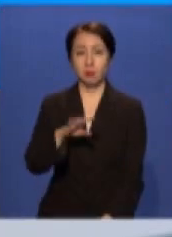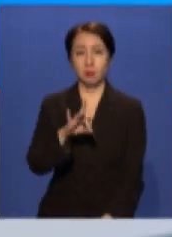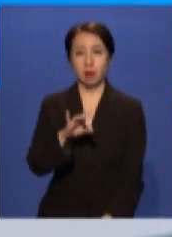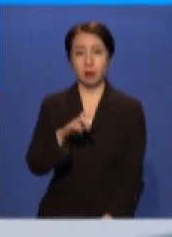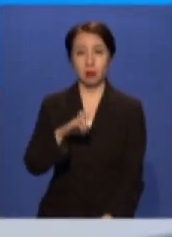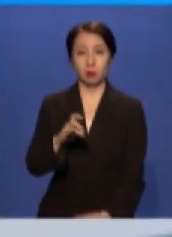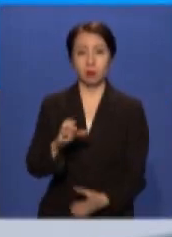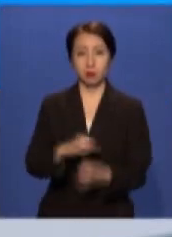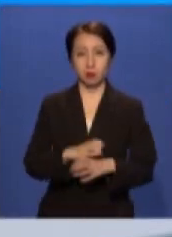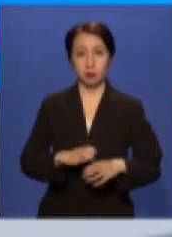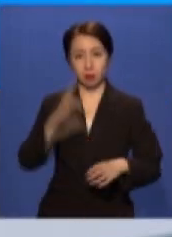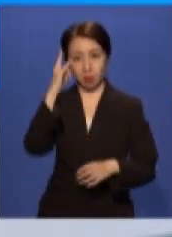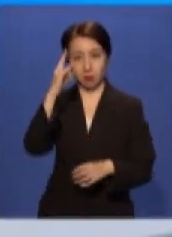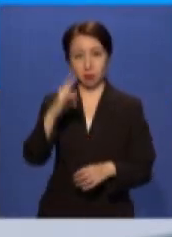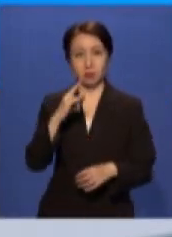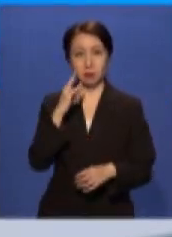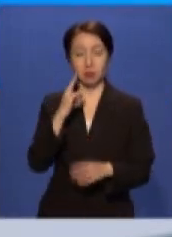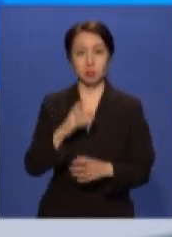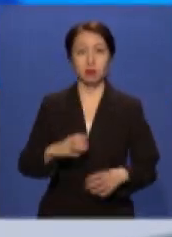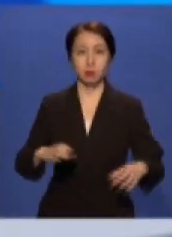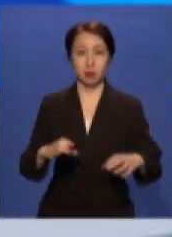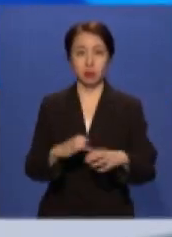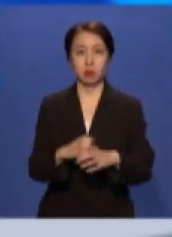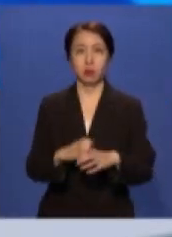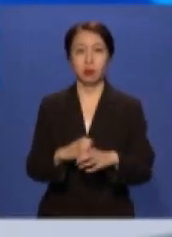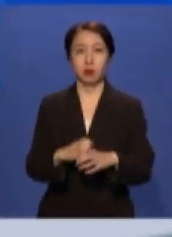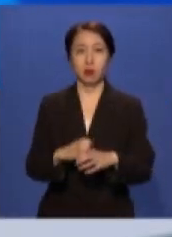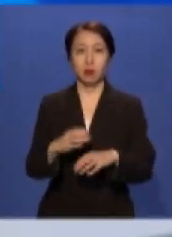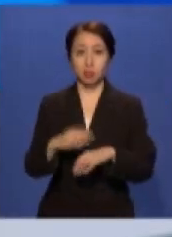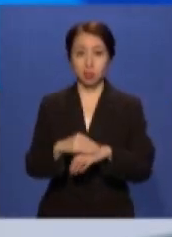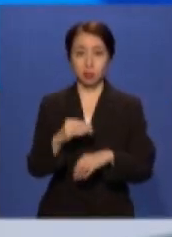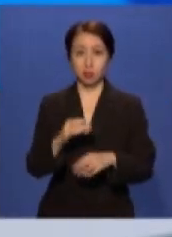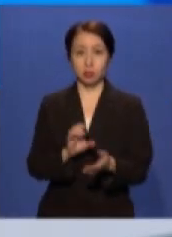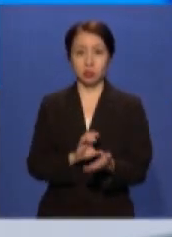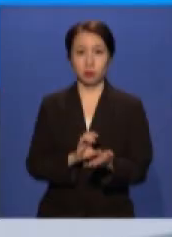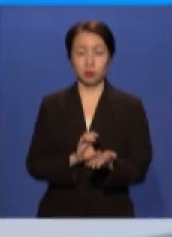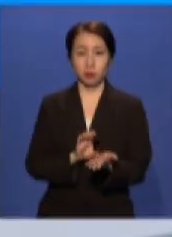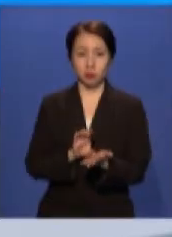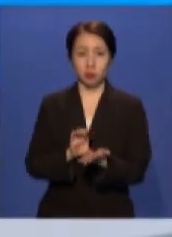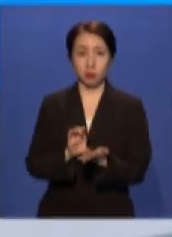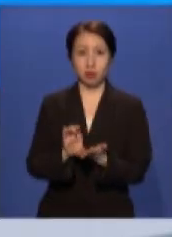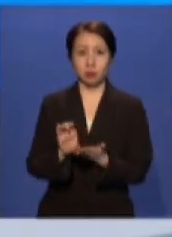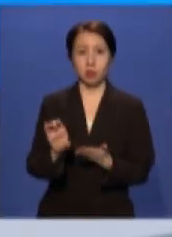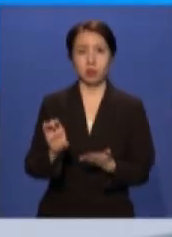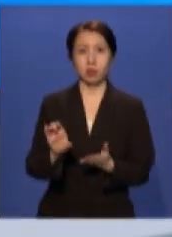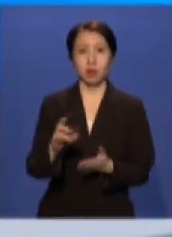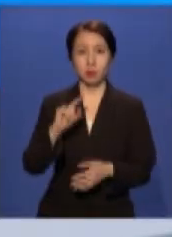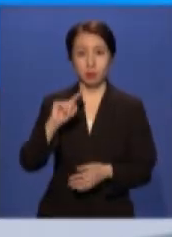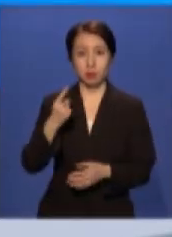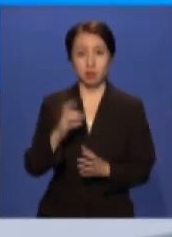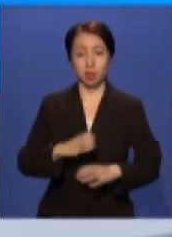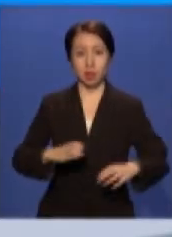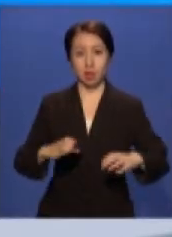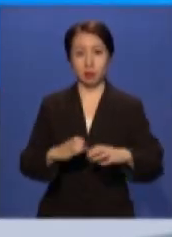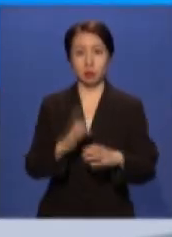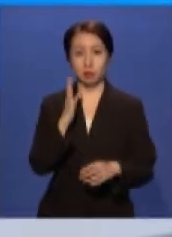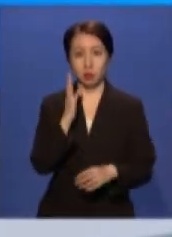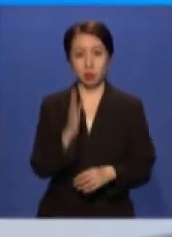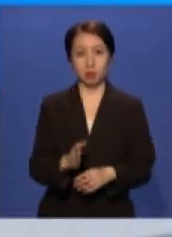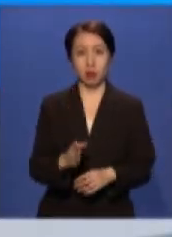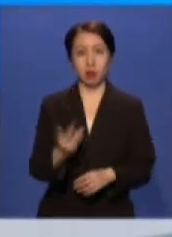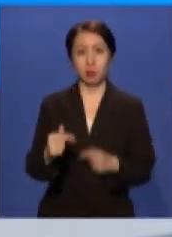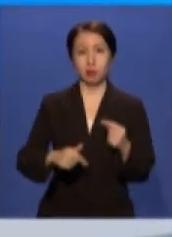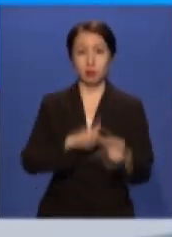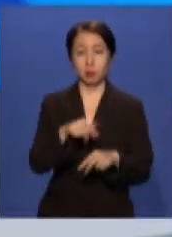Петропок жауапкершілігі шектеулі серіктестігі Қазақстандағы жүн мамықты шикізат түрінде терең өңдеп, экспорттайтын алғашқы компания болып